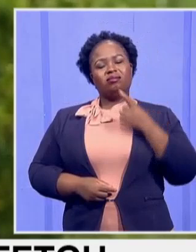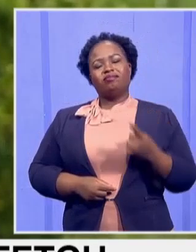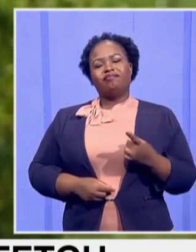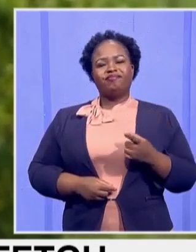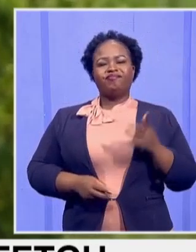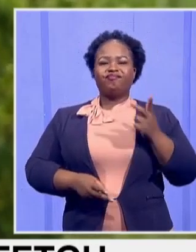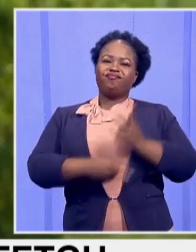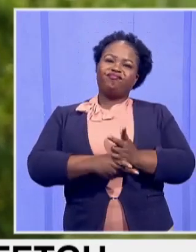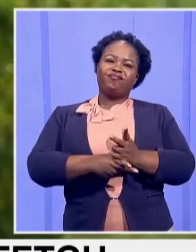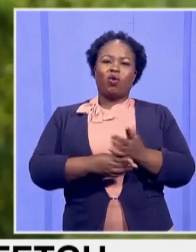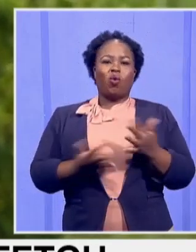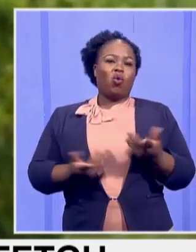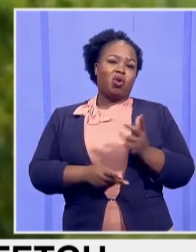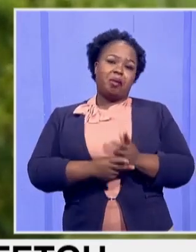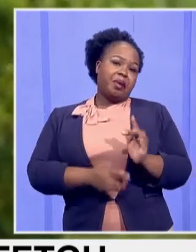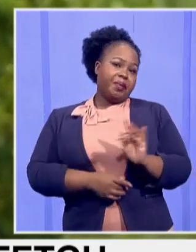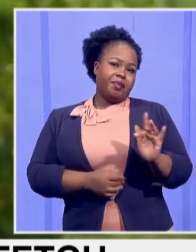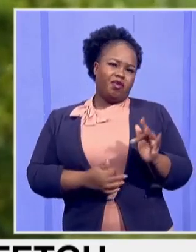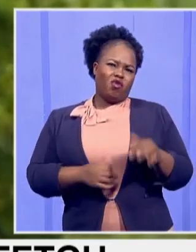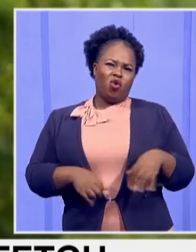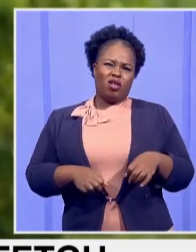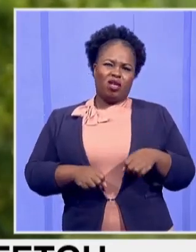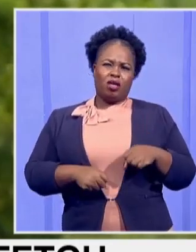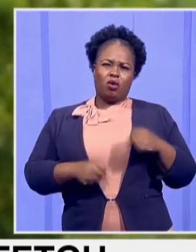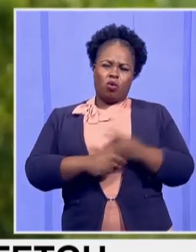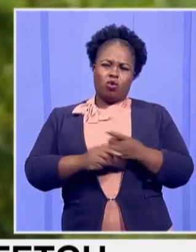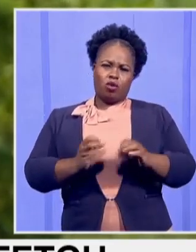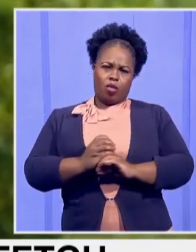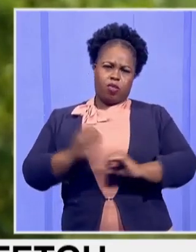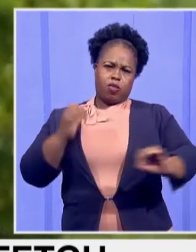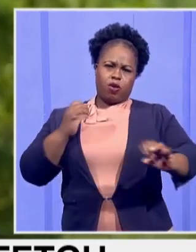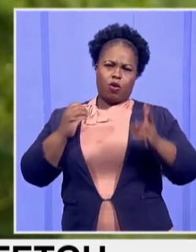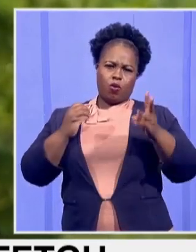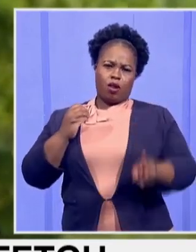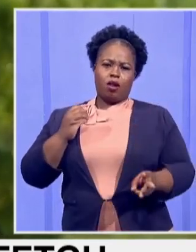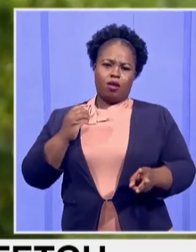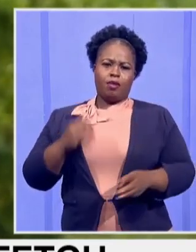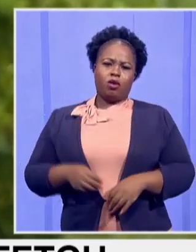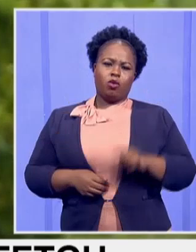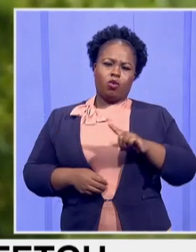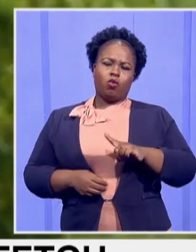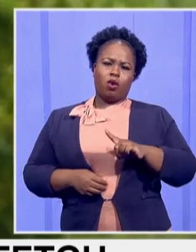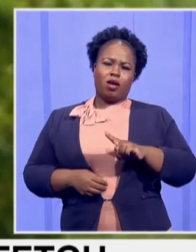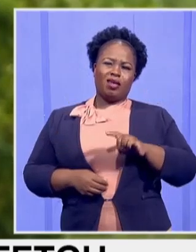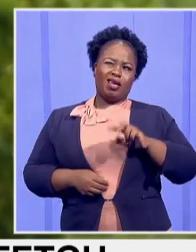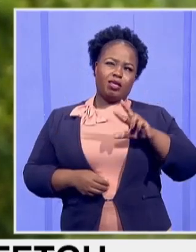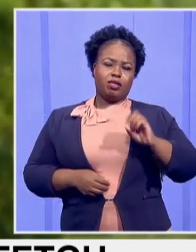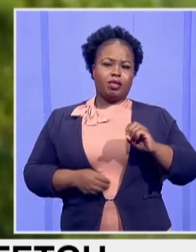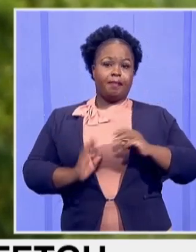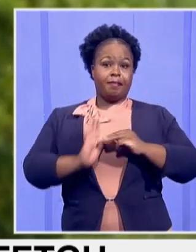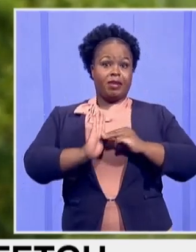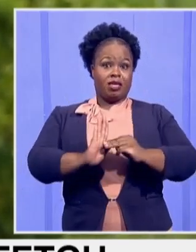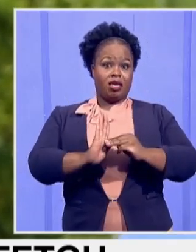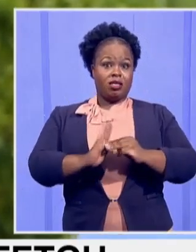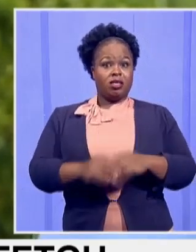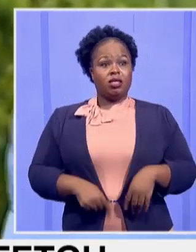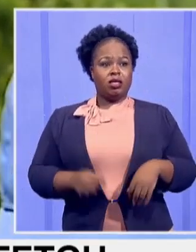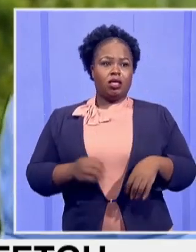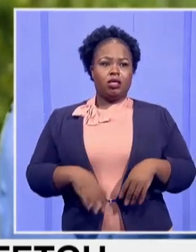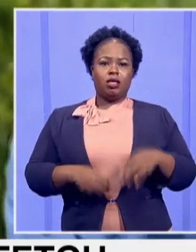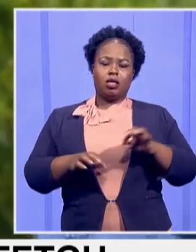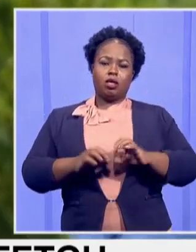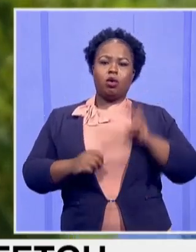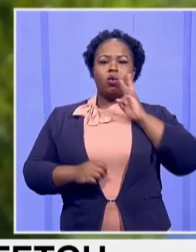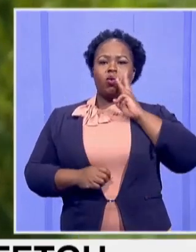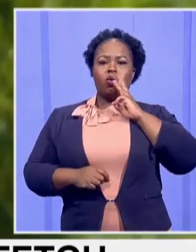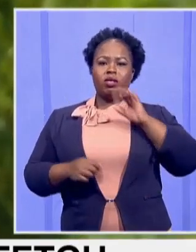'n karretjie in die pyp gesit. 188 meter verder kom hulle by water in die pyp in, en toe